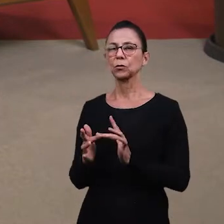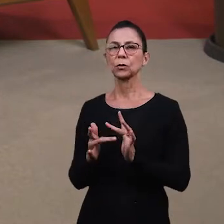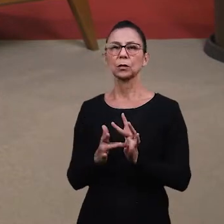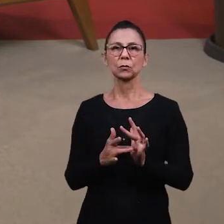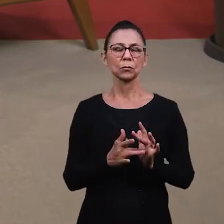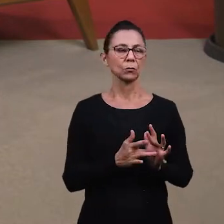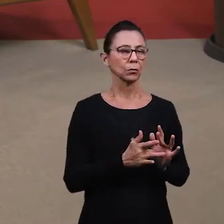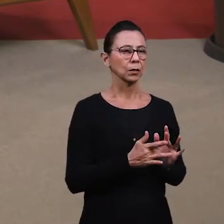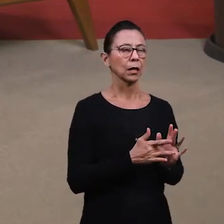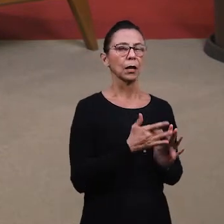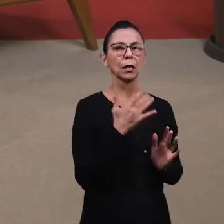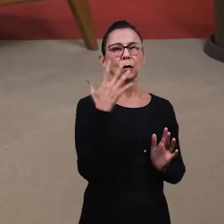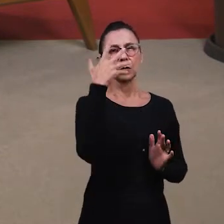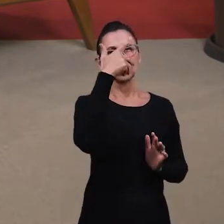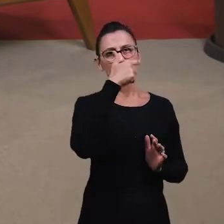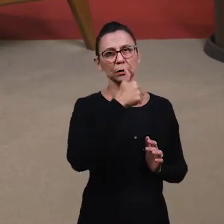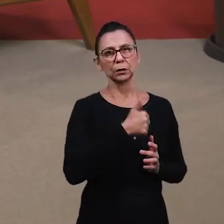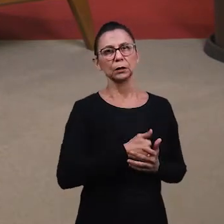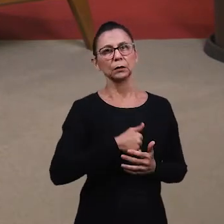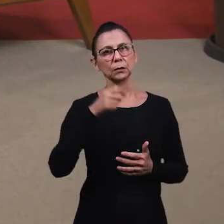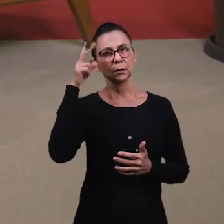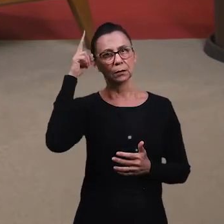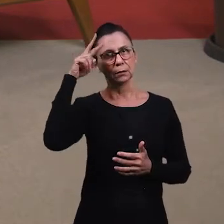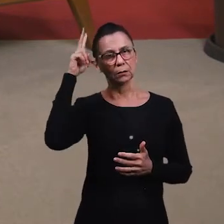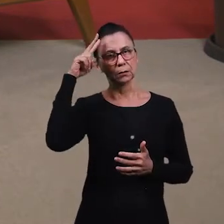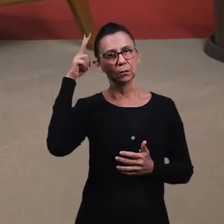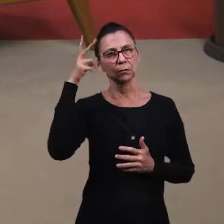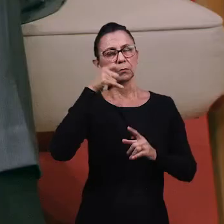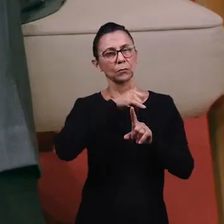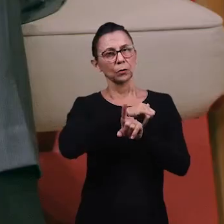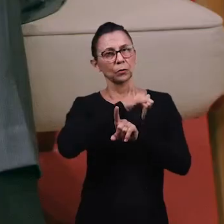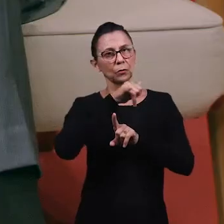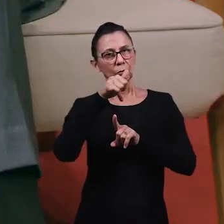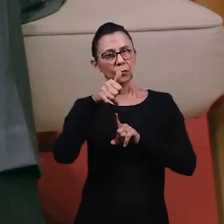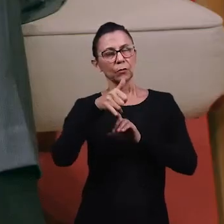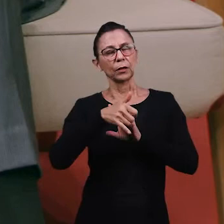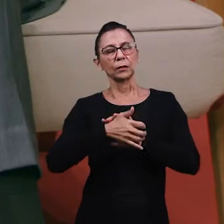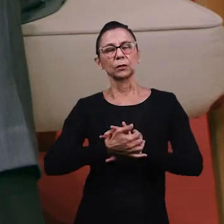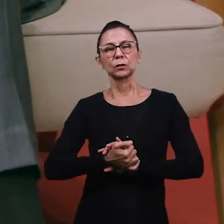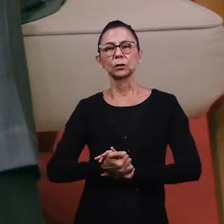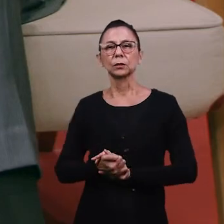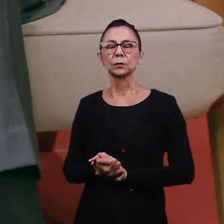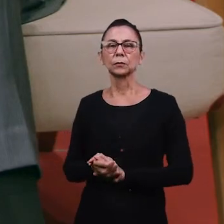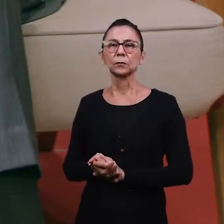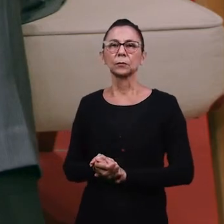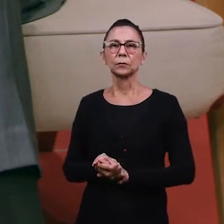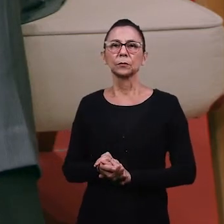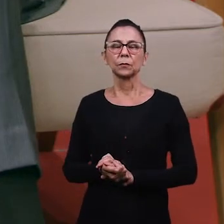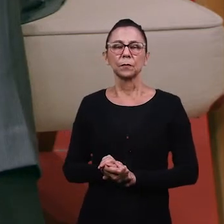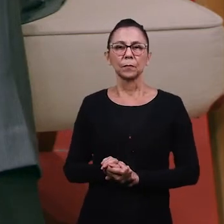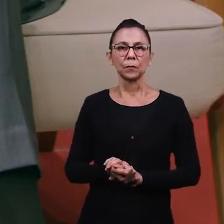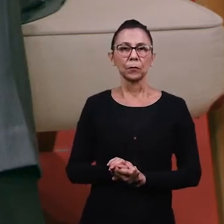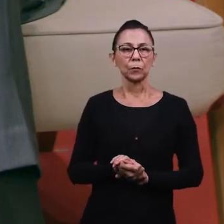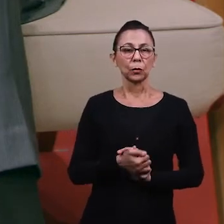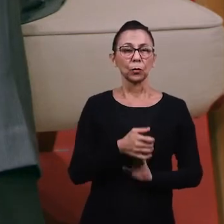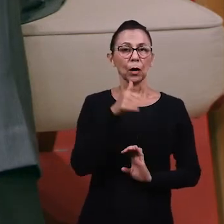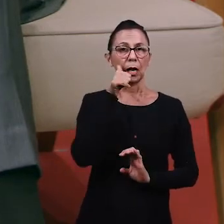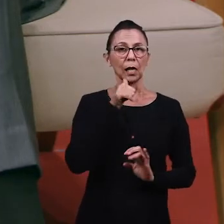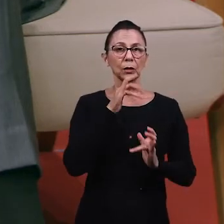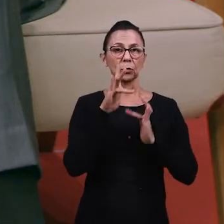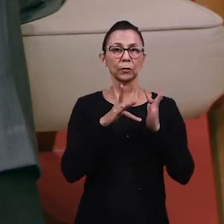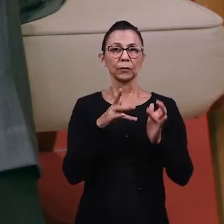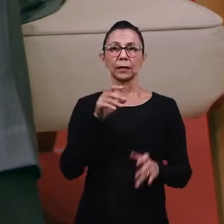j'accepte cet engagement, ce pacte de la nouvelle naissance du salut en Jésus. C'est très beau, n'est-ce pas? Très prophétique cet